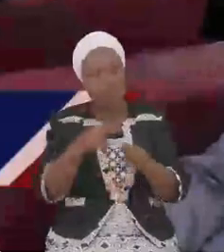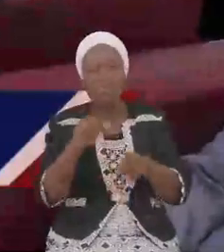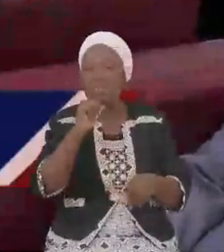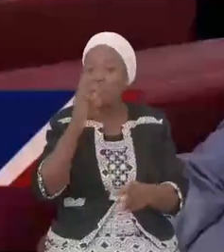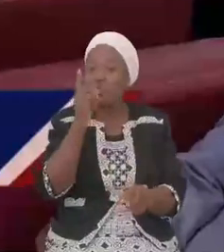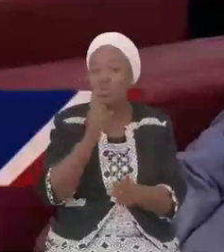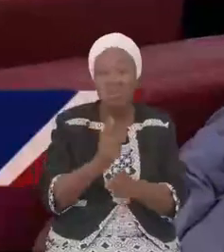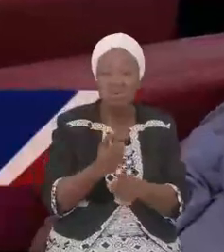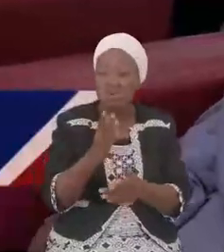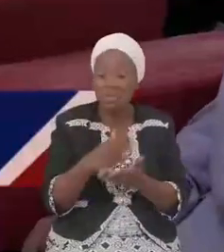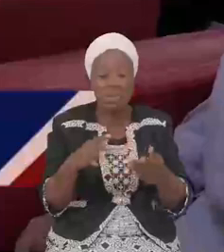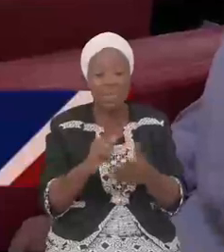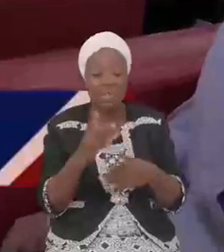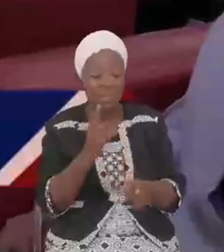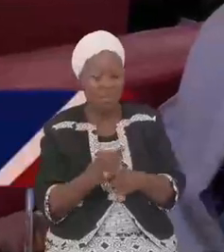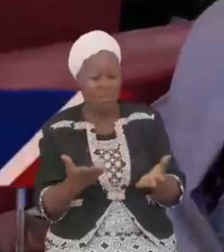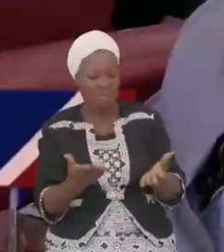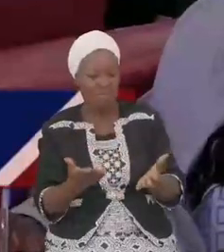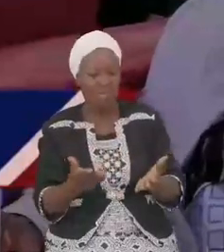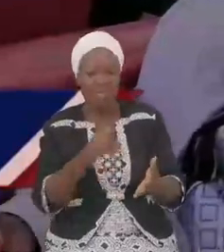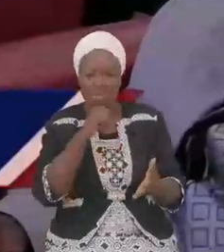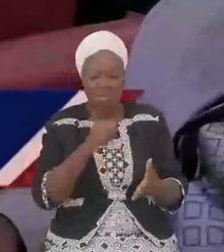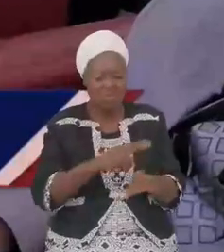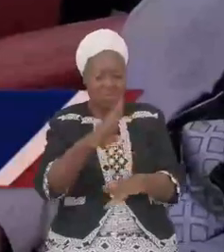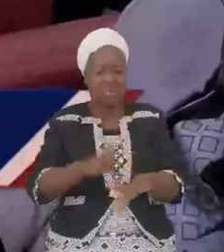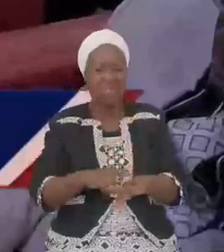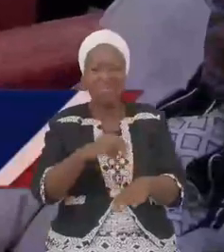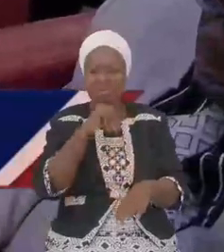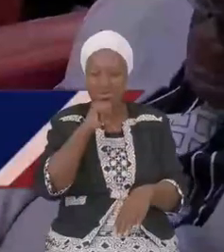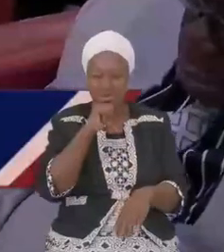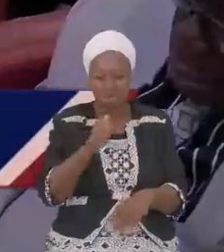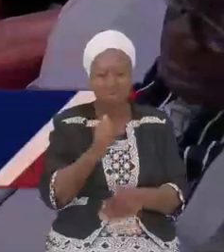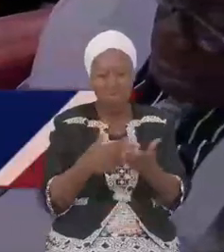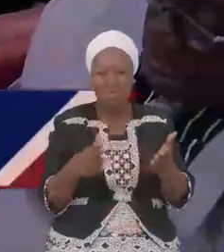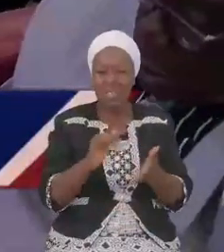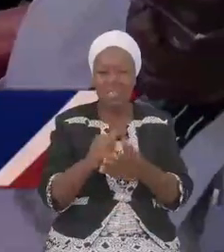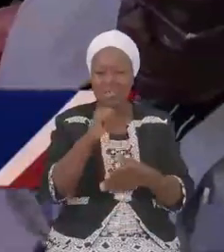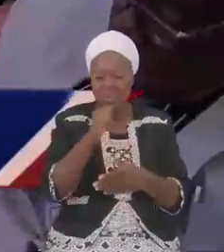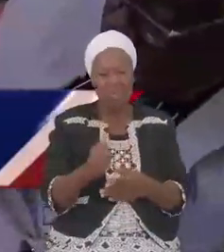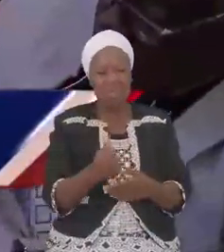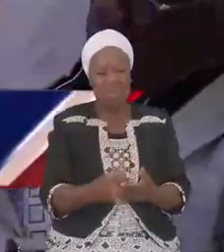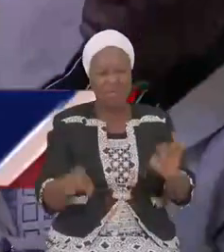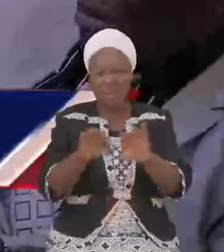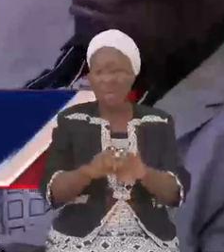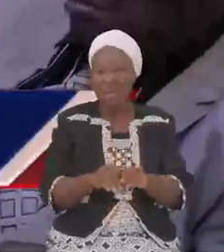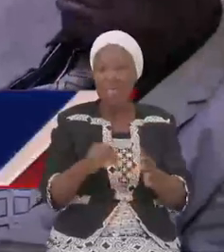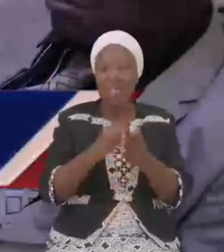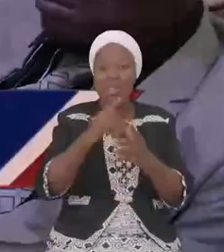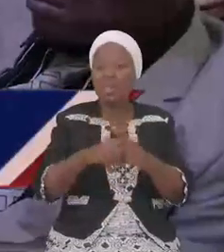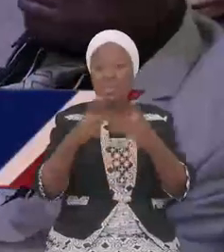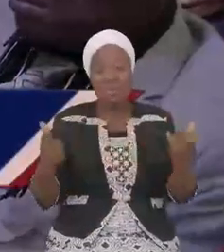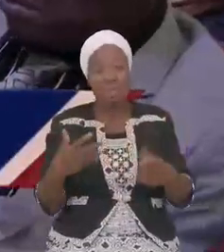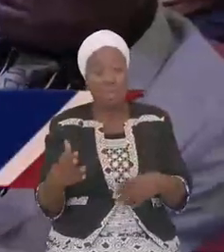L'alliance n'est pas quelque chose de superficiel, quelque chose de plastique, d'ordinaire. C'est quelque chose